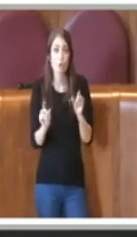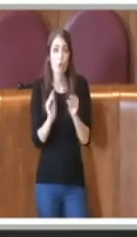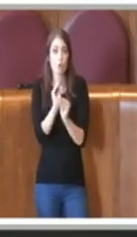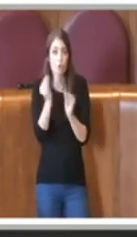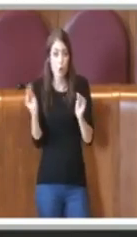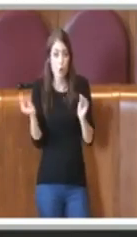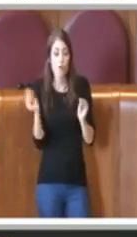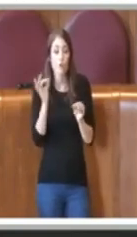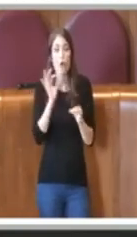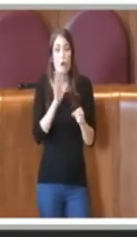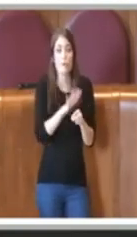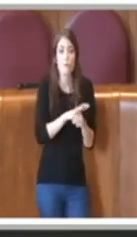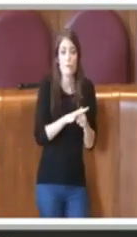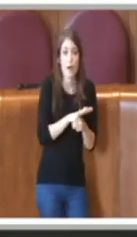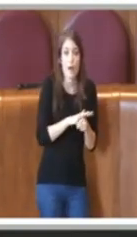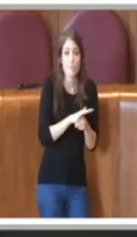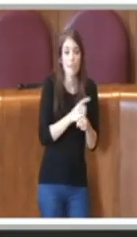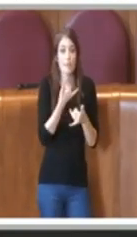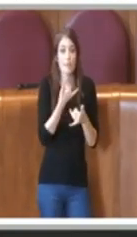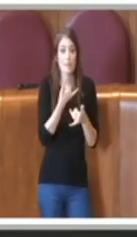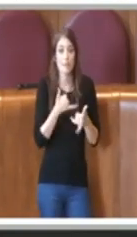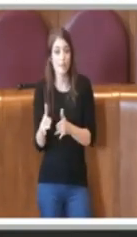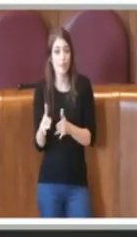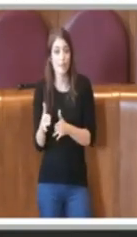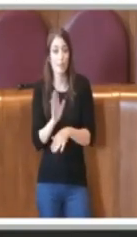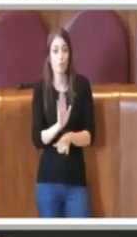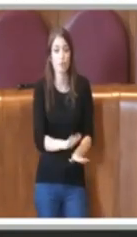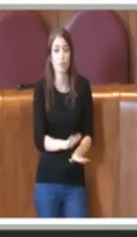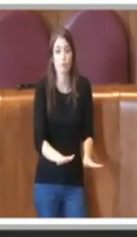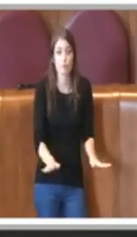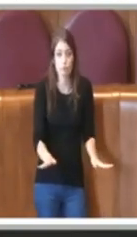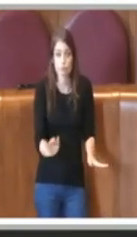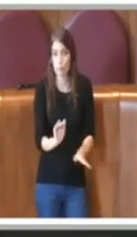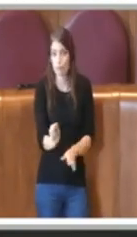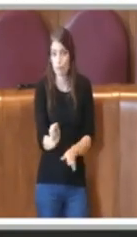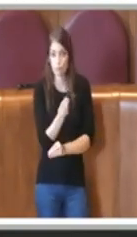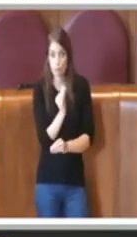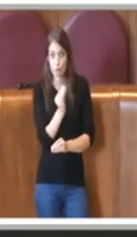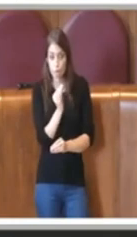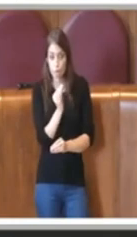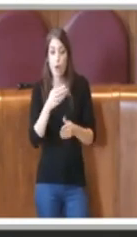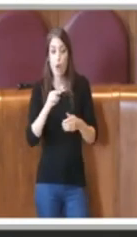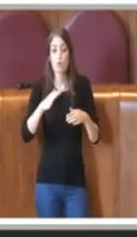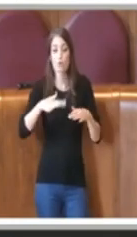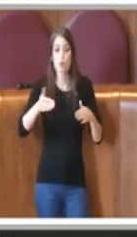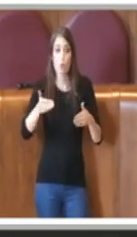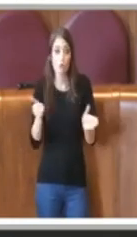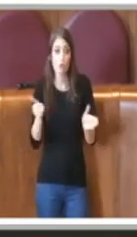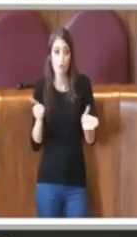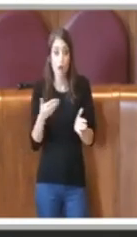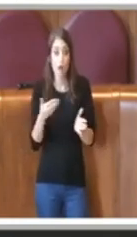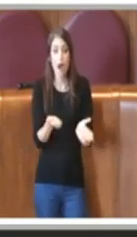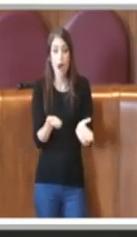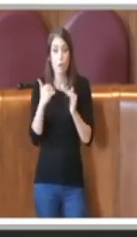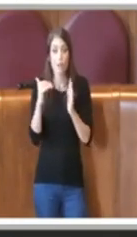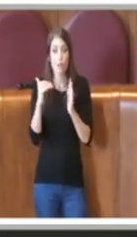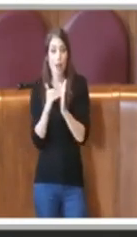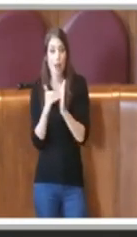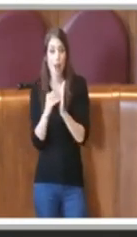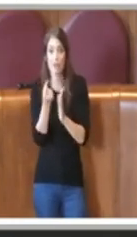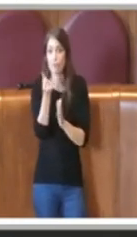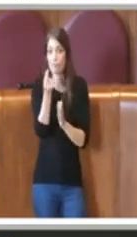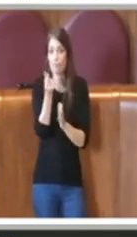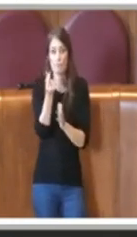delle famiglie, magari con figli piccoli, nelle zone periferiche dove era possibile acquistare casa a